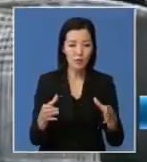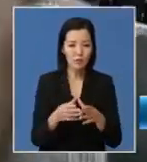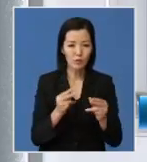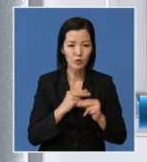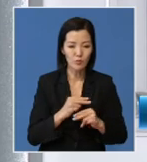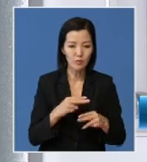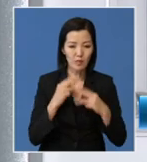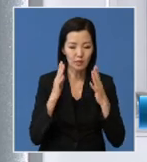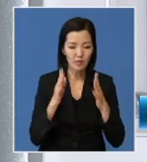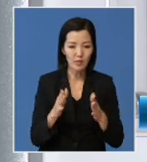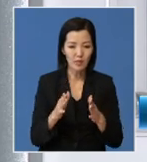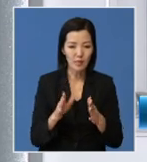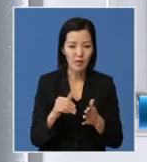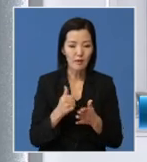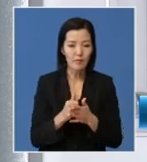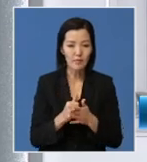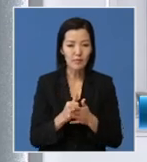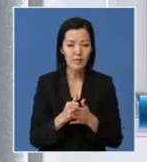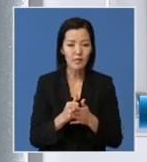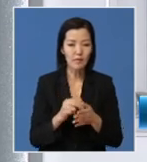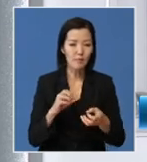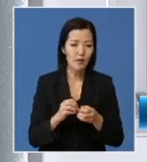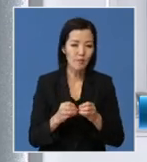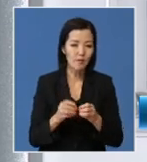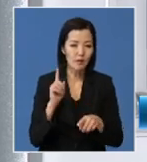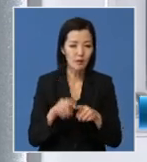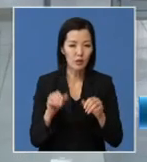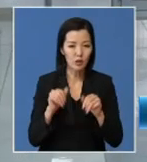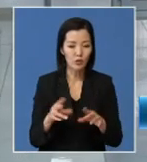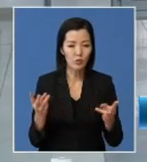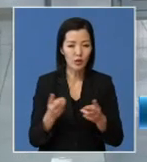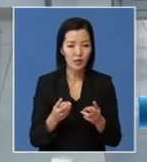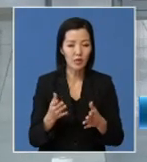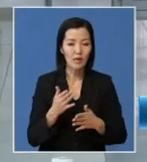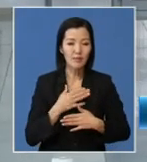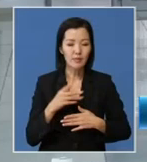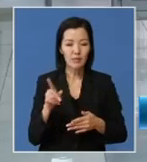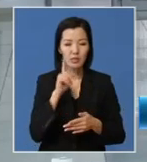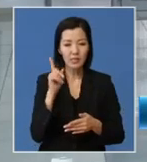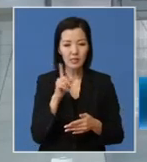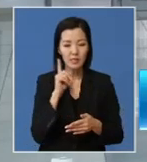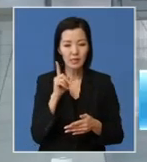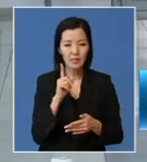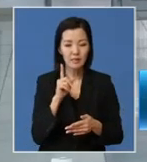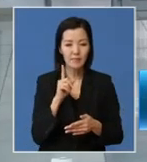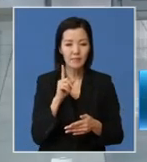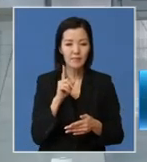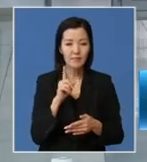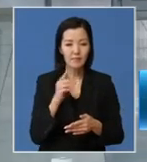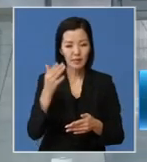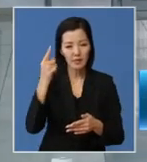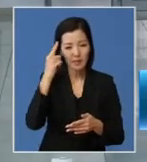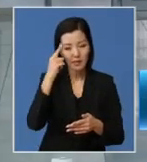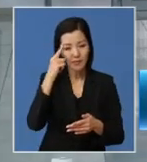ескеріледі. Ал бастысы күрделі түйінді дереу шеше алуы. Біздің, яғни, осы жастардың осы